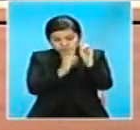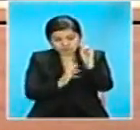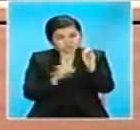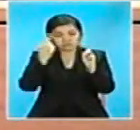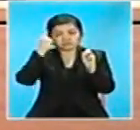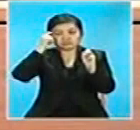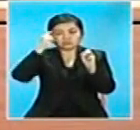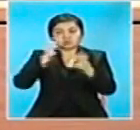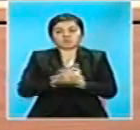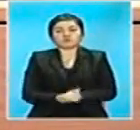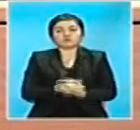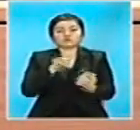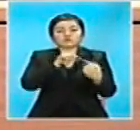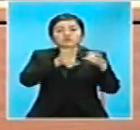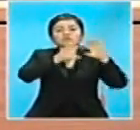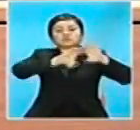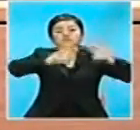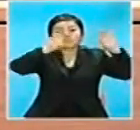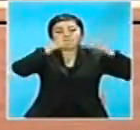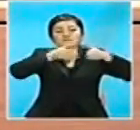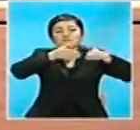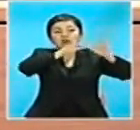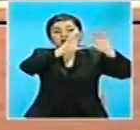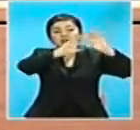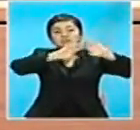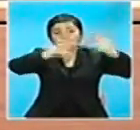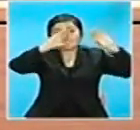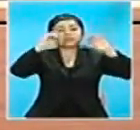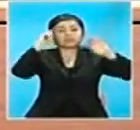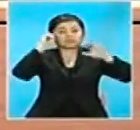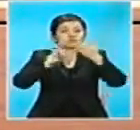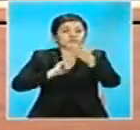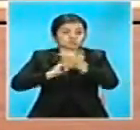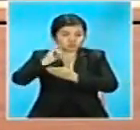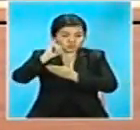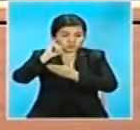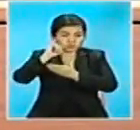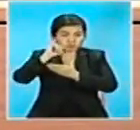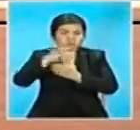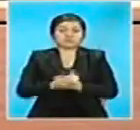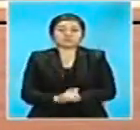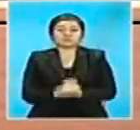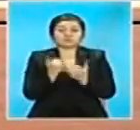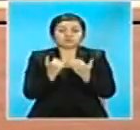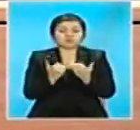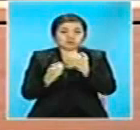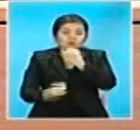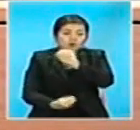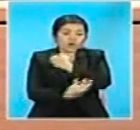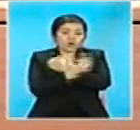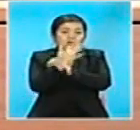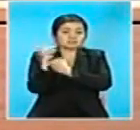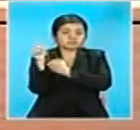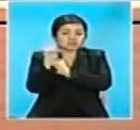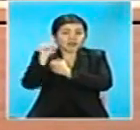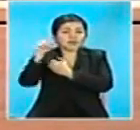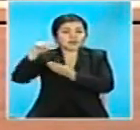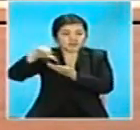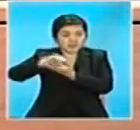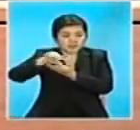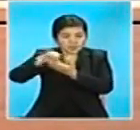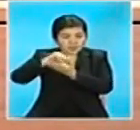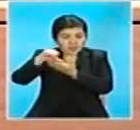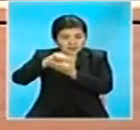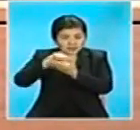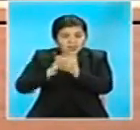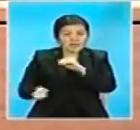างฝ่ายรัฐบาลเองเนี่ยนะครับคิดถูกต้องแล้วครับที่ได้มีโอกาสในการที่จะแก้เพิ่มเติมมา